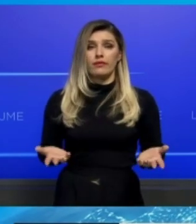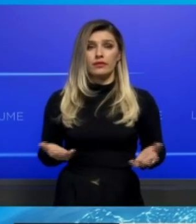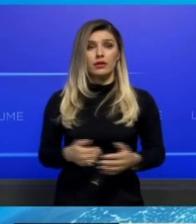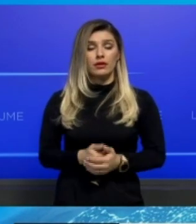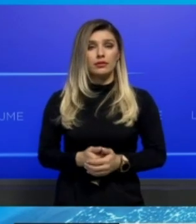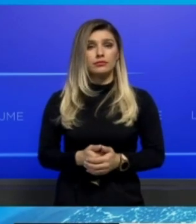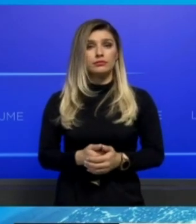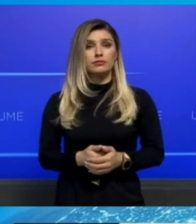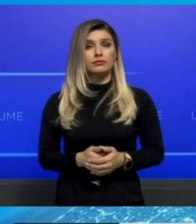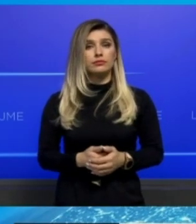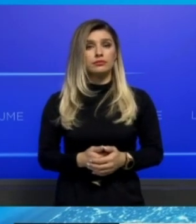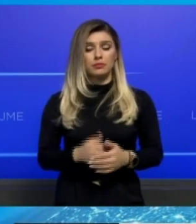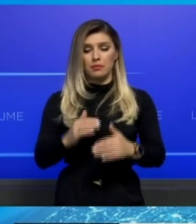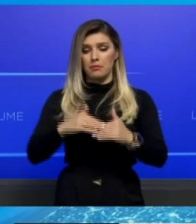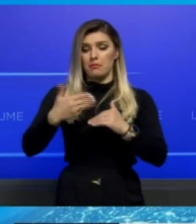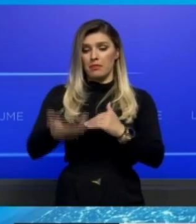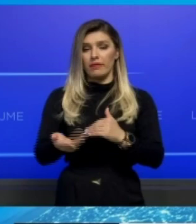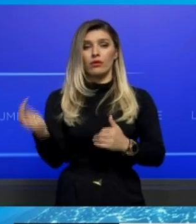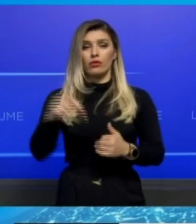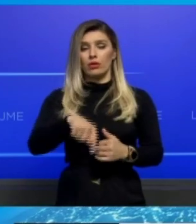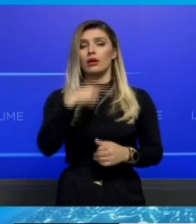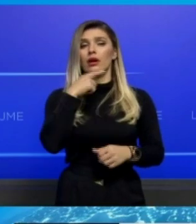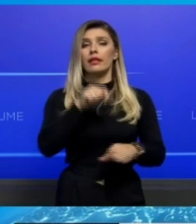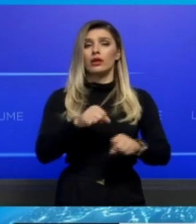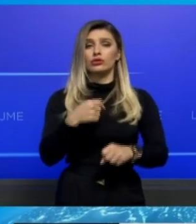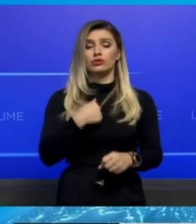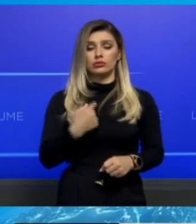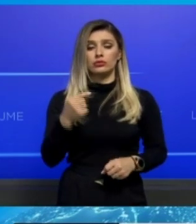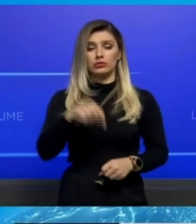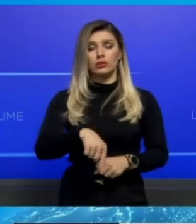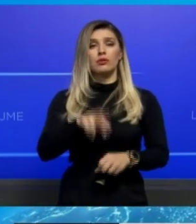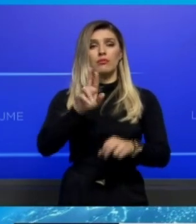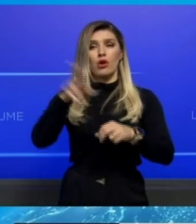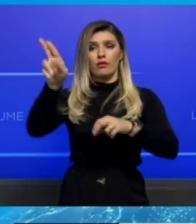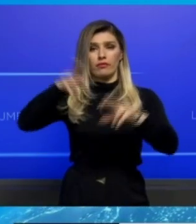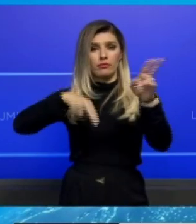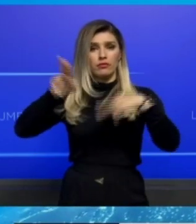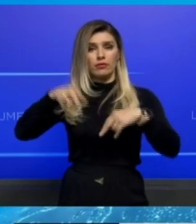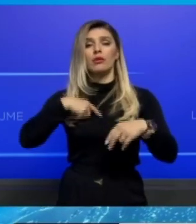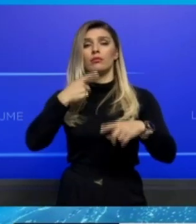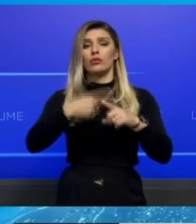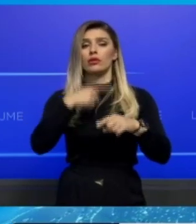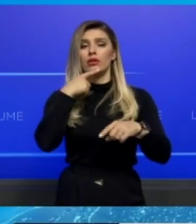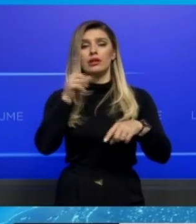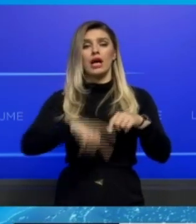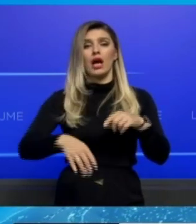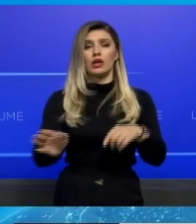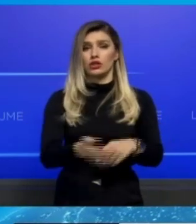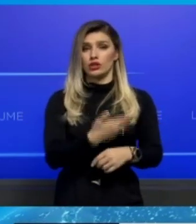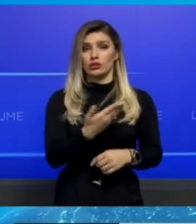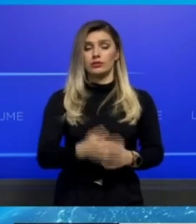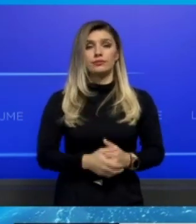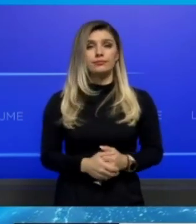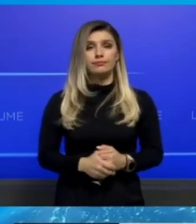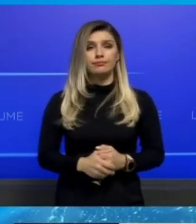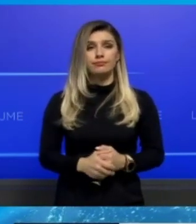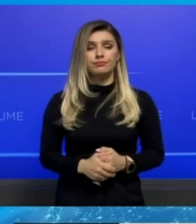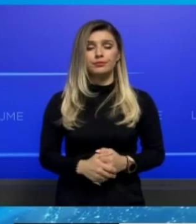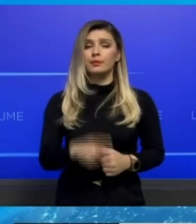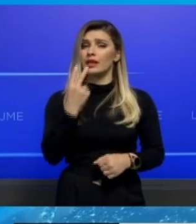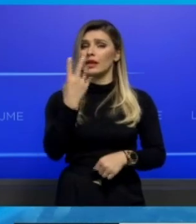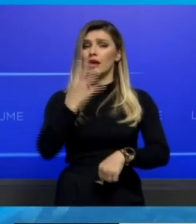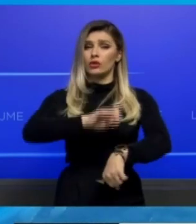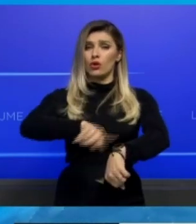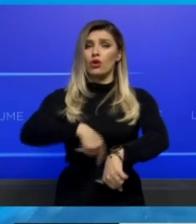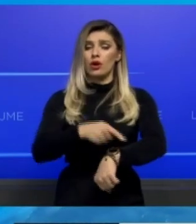Megjithatë, pas pak erdhën dhe më thanë drejtoresh, tha, na erdhën kujdestarët në për klasa, tha, dhe na qeten jashtë. Në 24